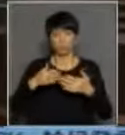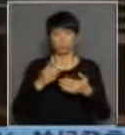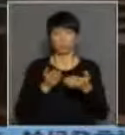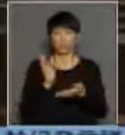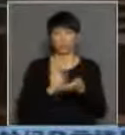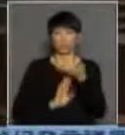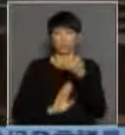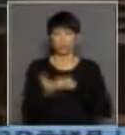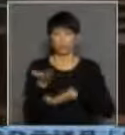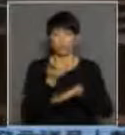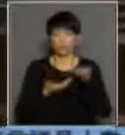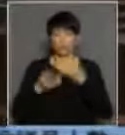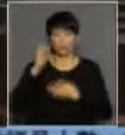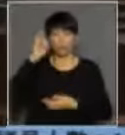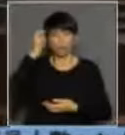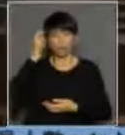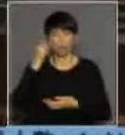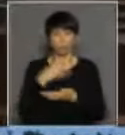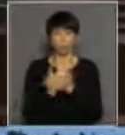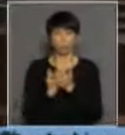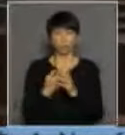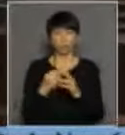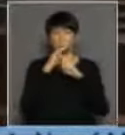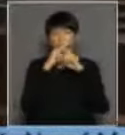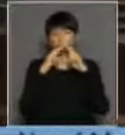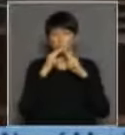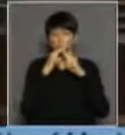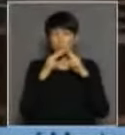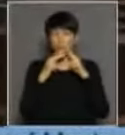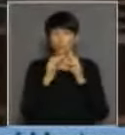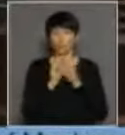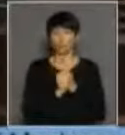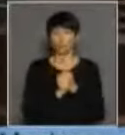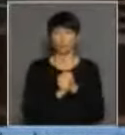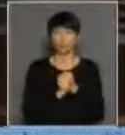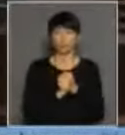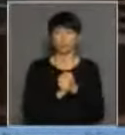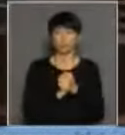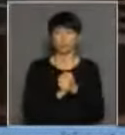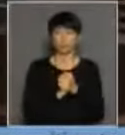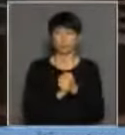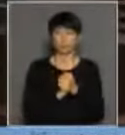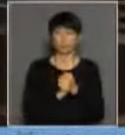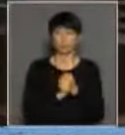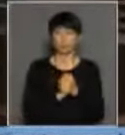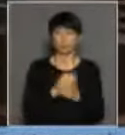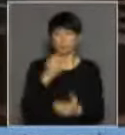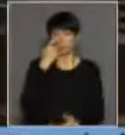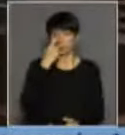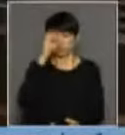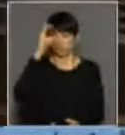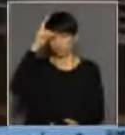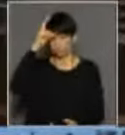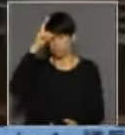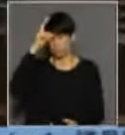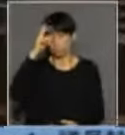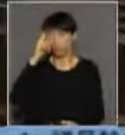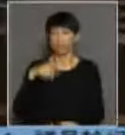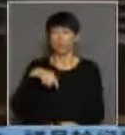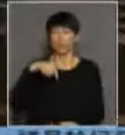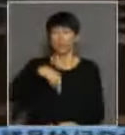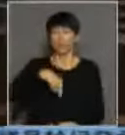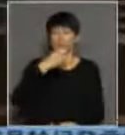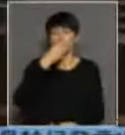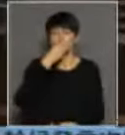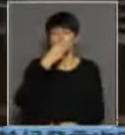考慮，他們需要有一些保密，保密的主人只是在英國的政府，又或者甚至香港他自己很